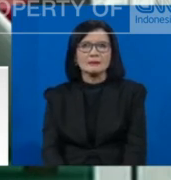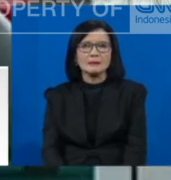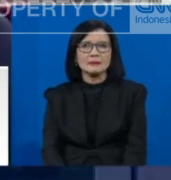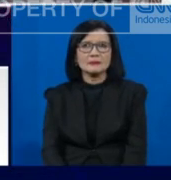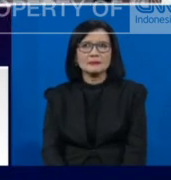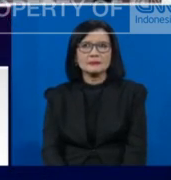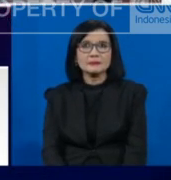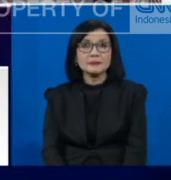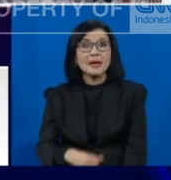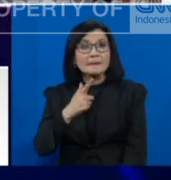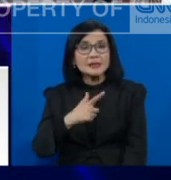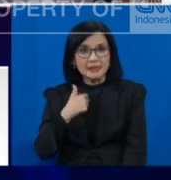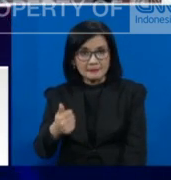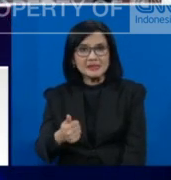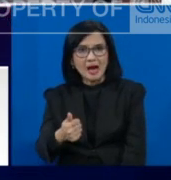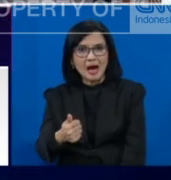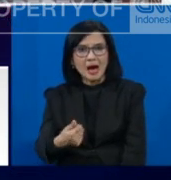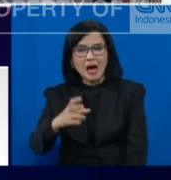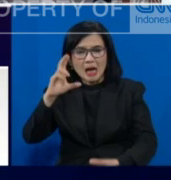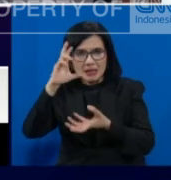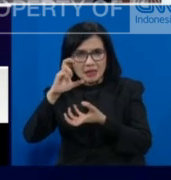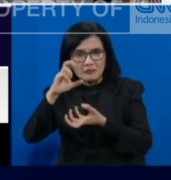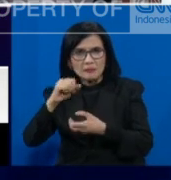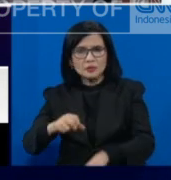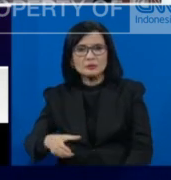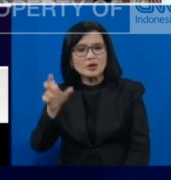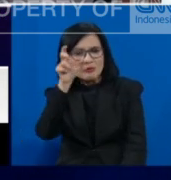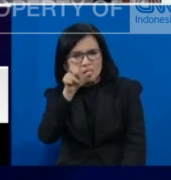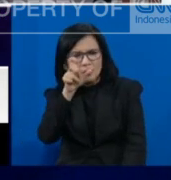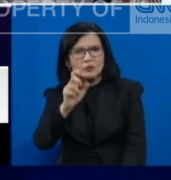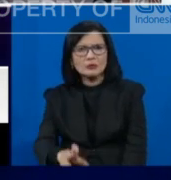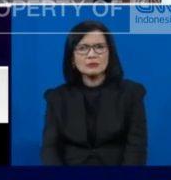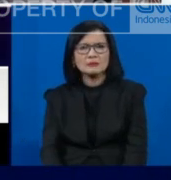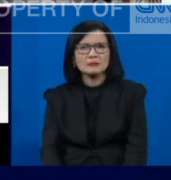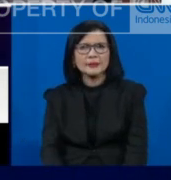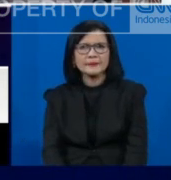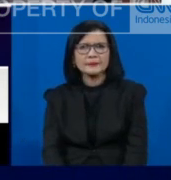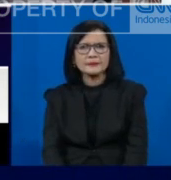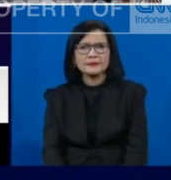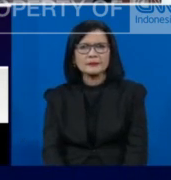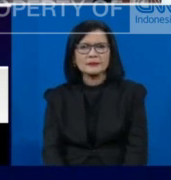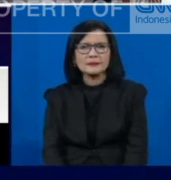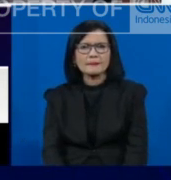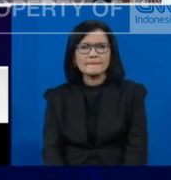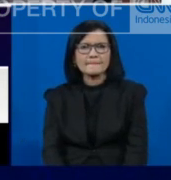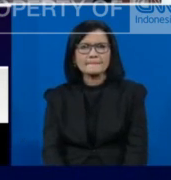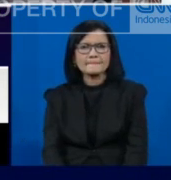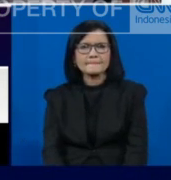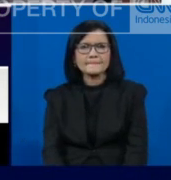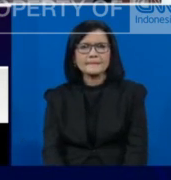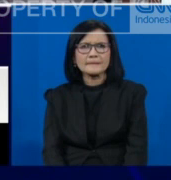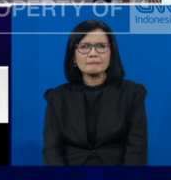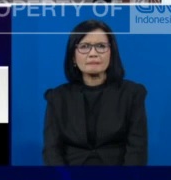masih sempet saudara ngambil gambar jadi pada saat itu yang mulia kalau di salah yang mulia Lagi